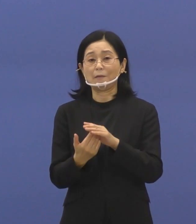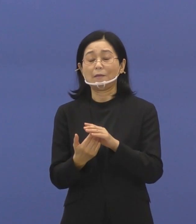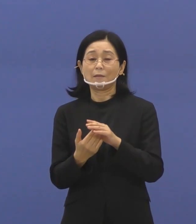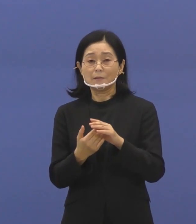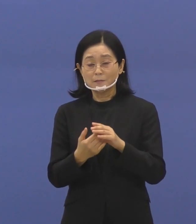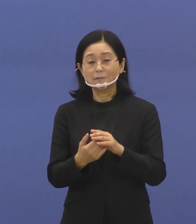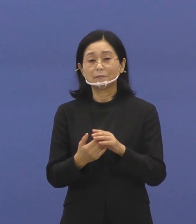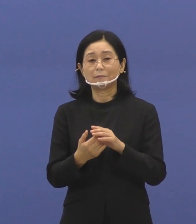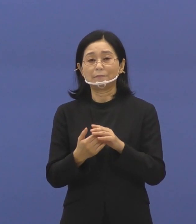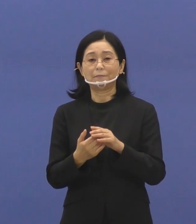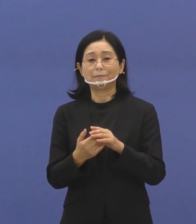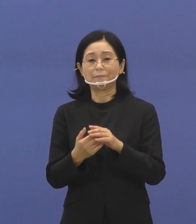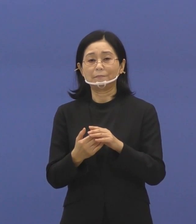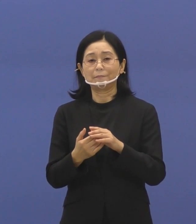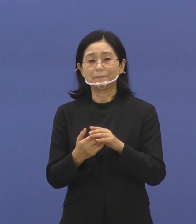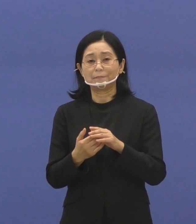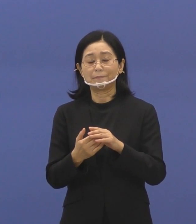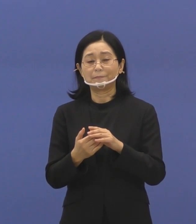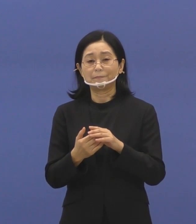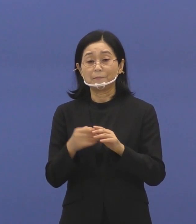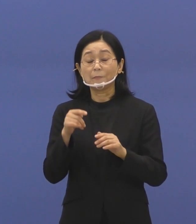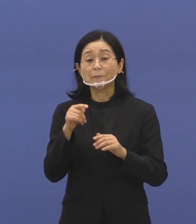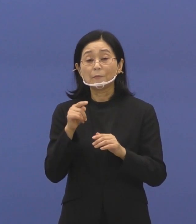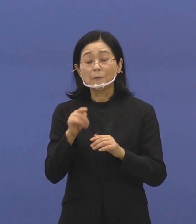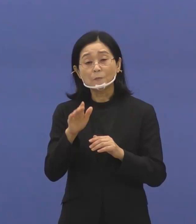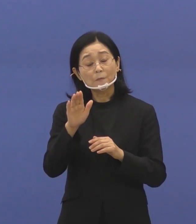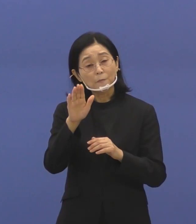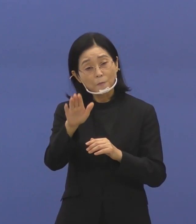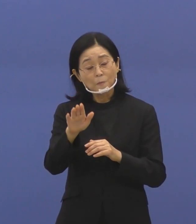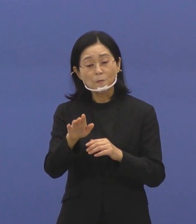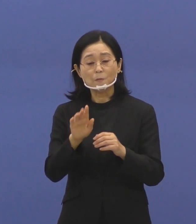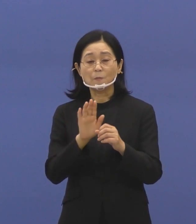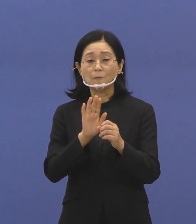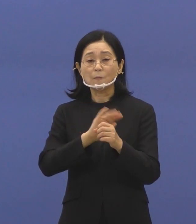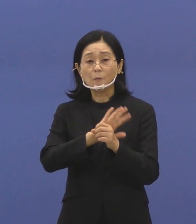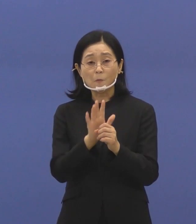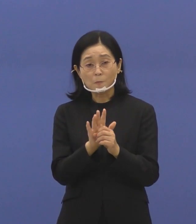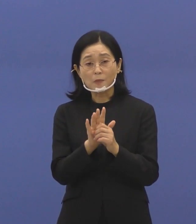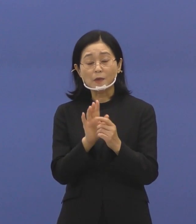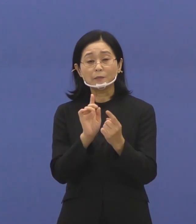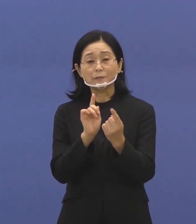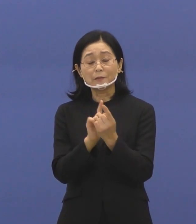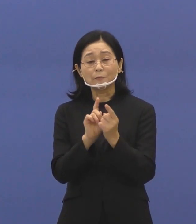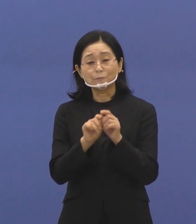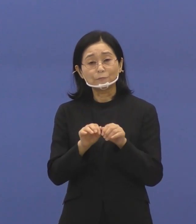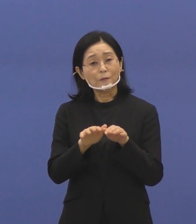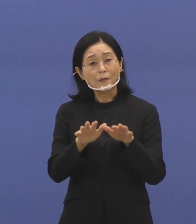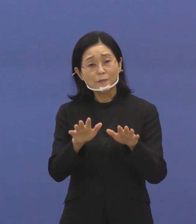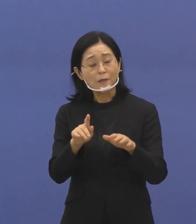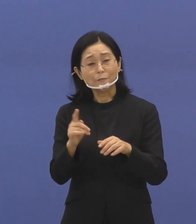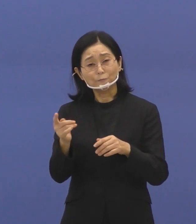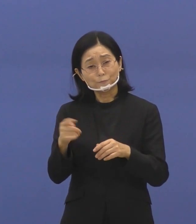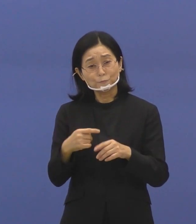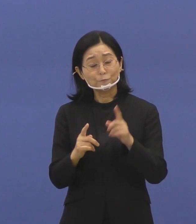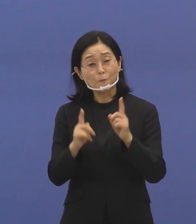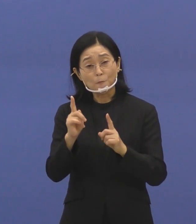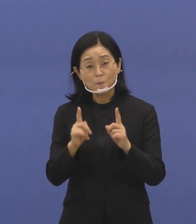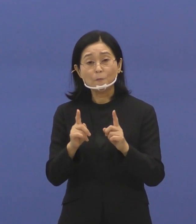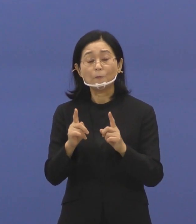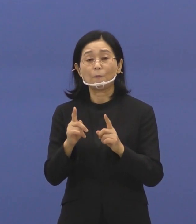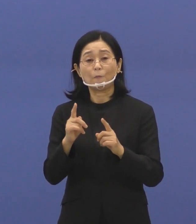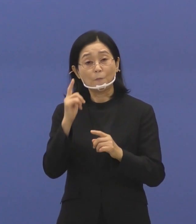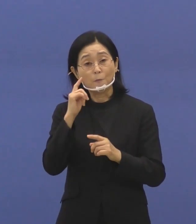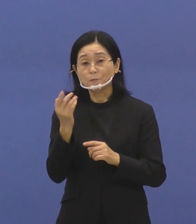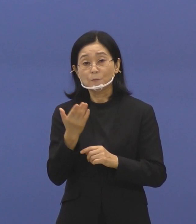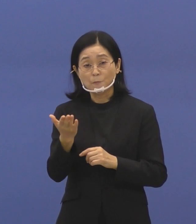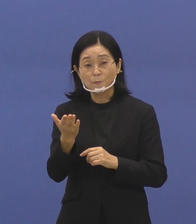。今後の見通しですね、どのような今後ピークがまた来るのかとかですね、今